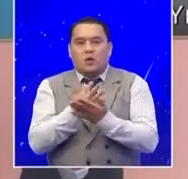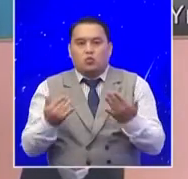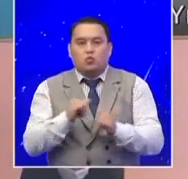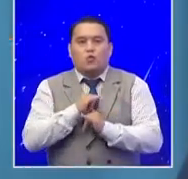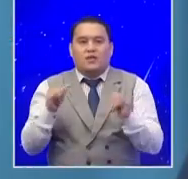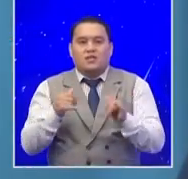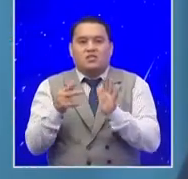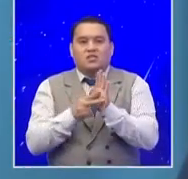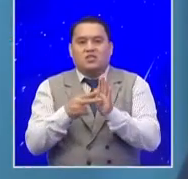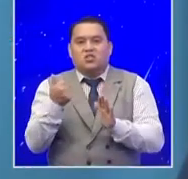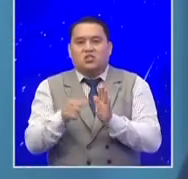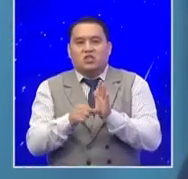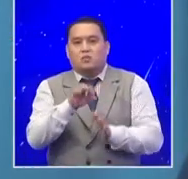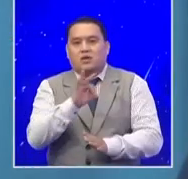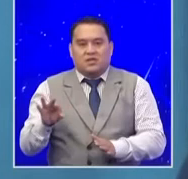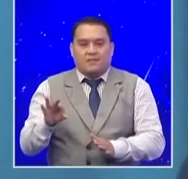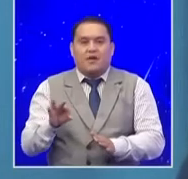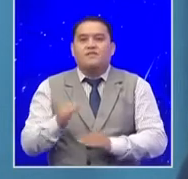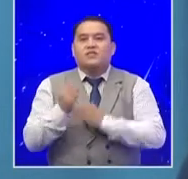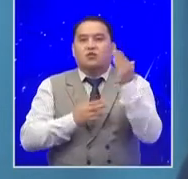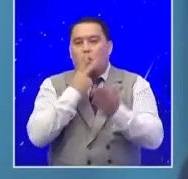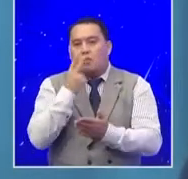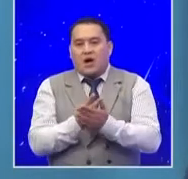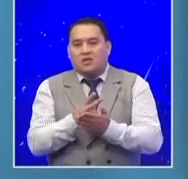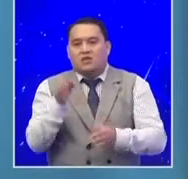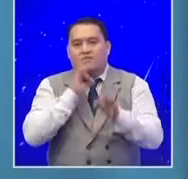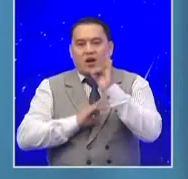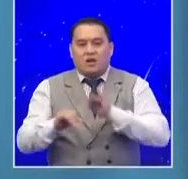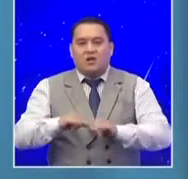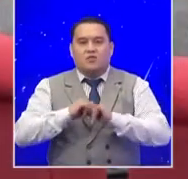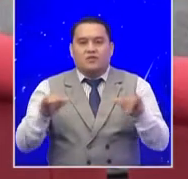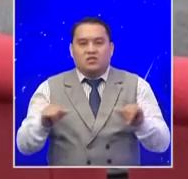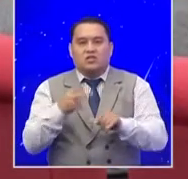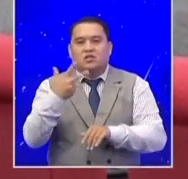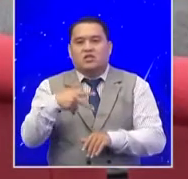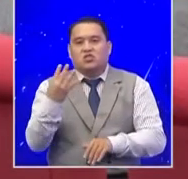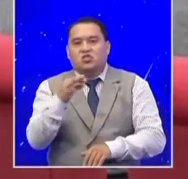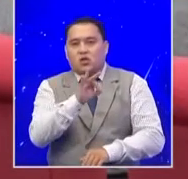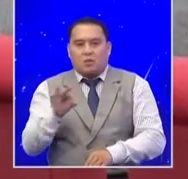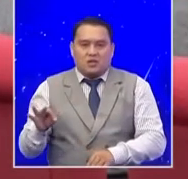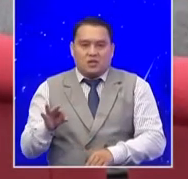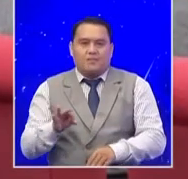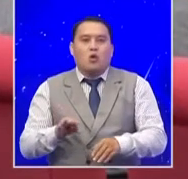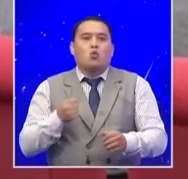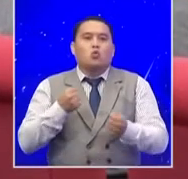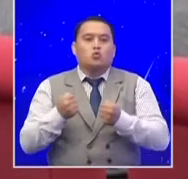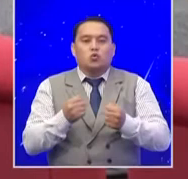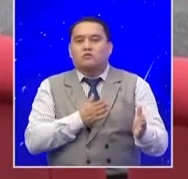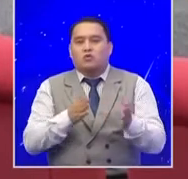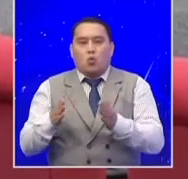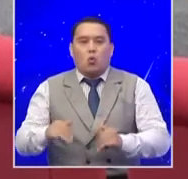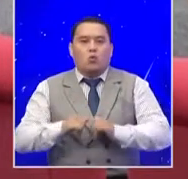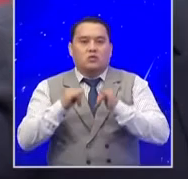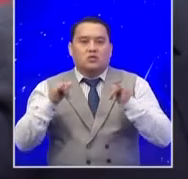на 3,6%. Высокий показатель и в фармацевтической отрасли – более 34%. Устойчивый